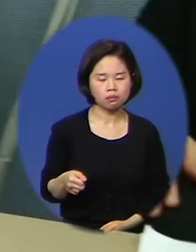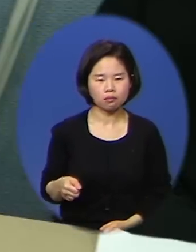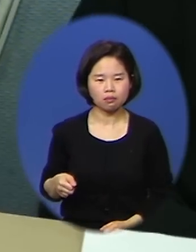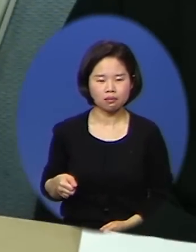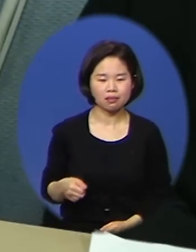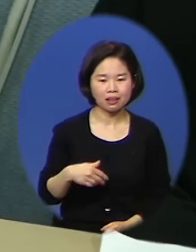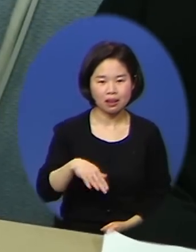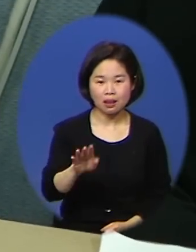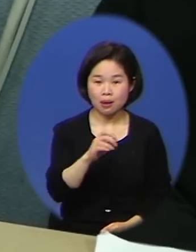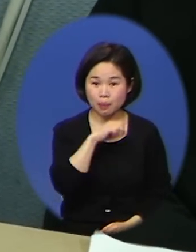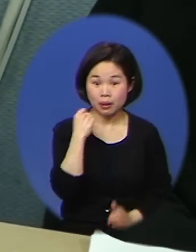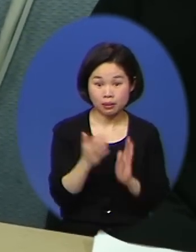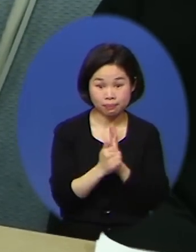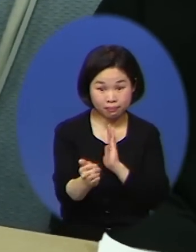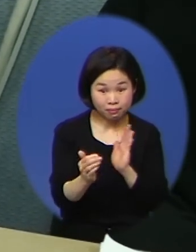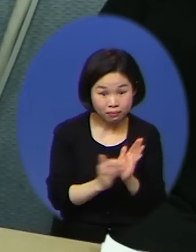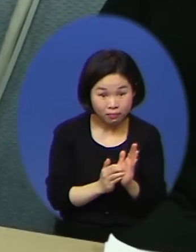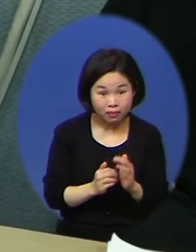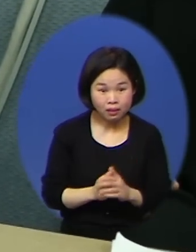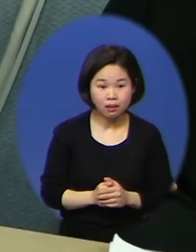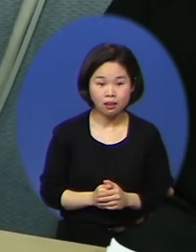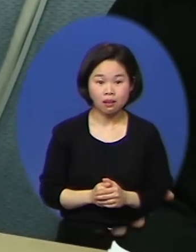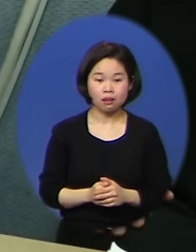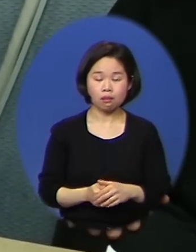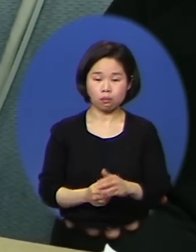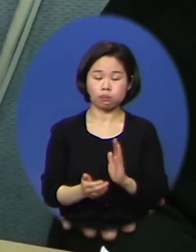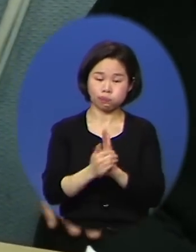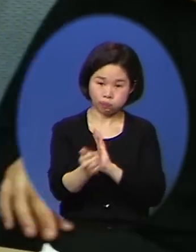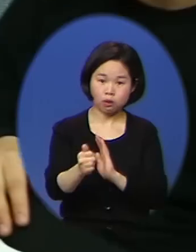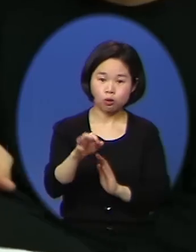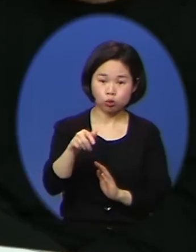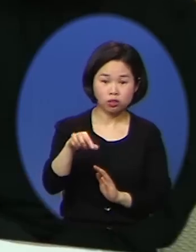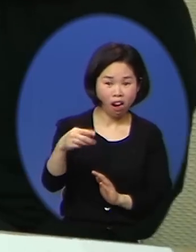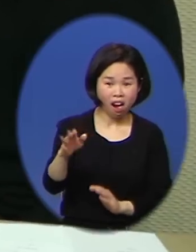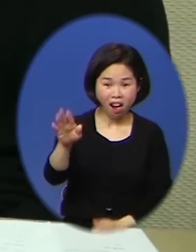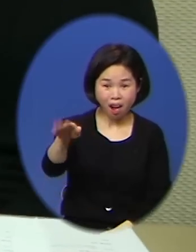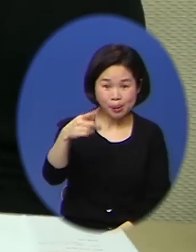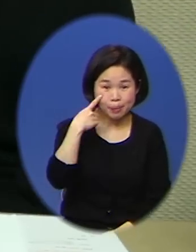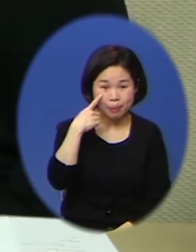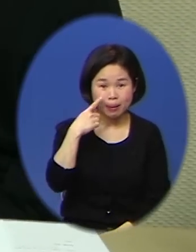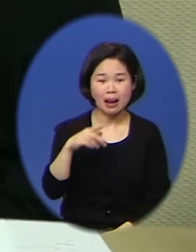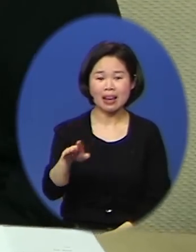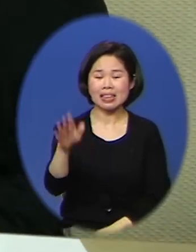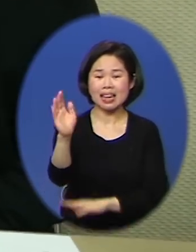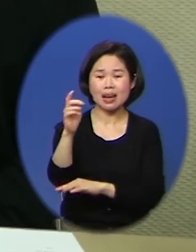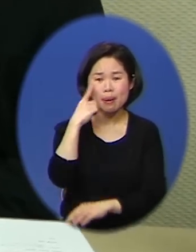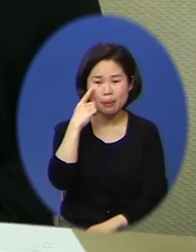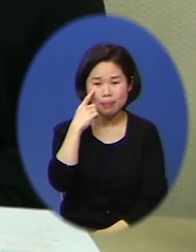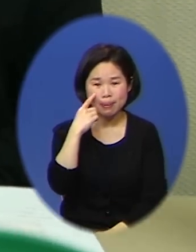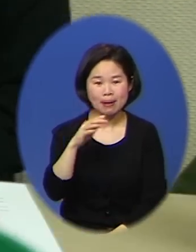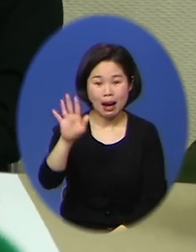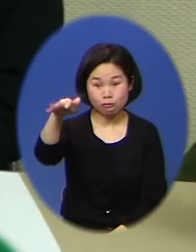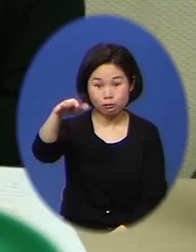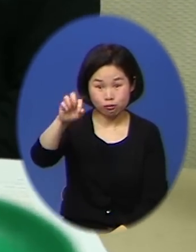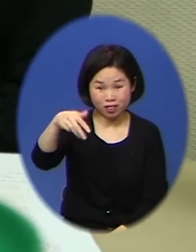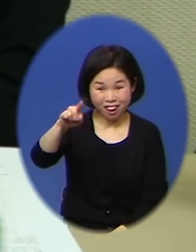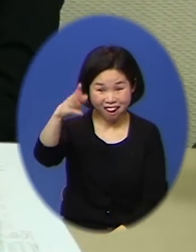사주셨어요? 우철 씨! 네. 우철 씨 좀 와봐! 그 우철아!